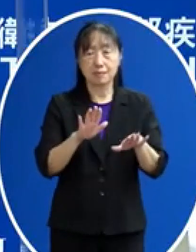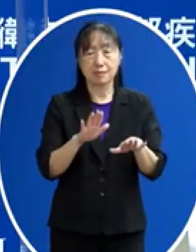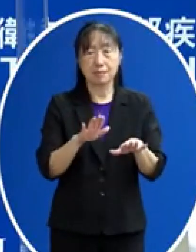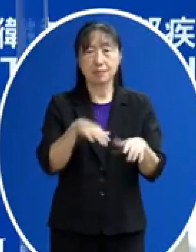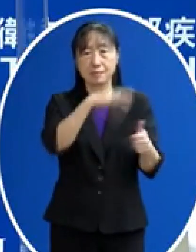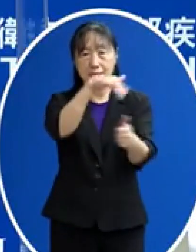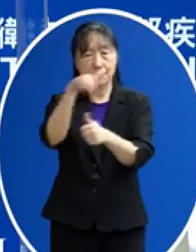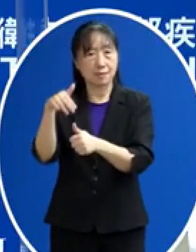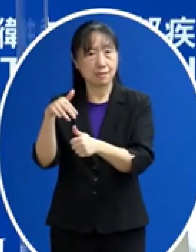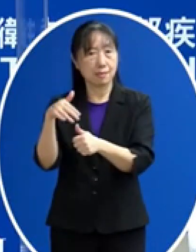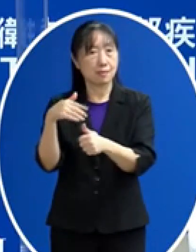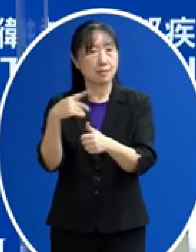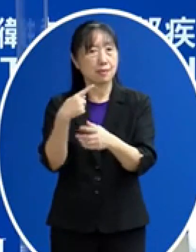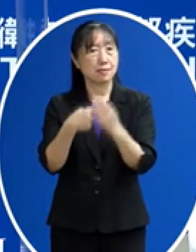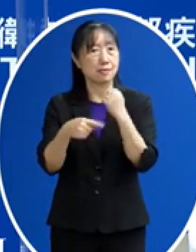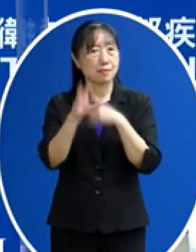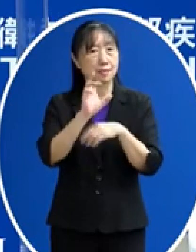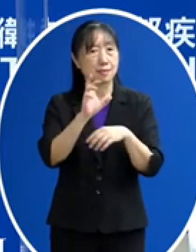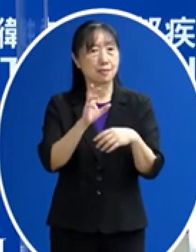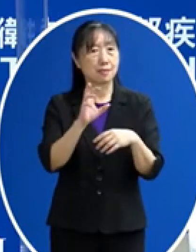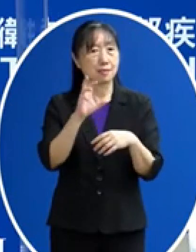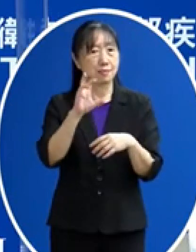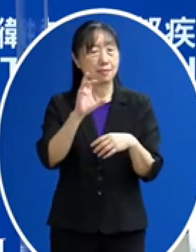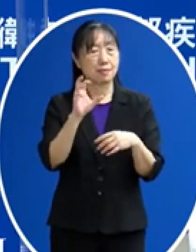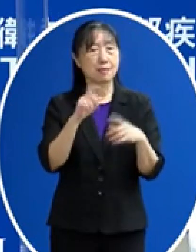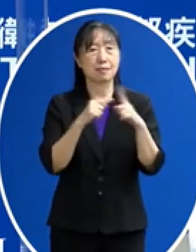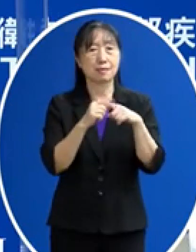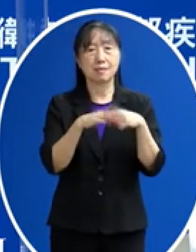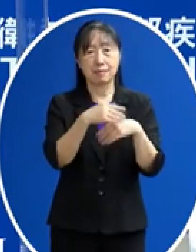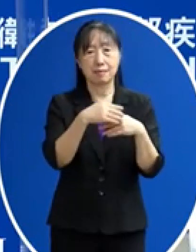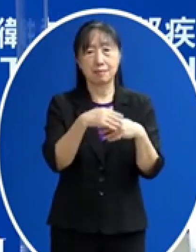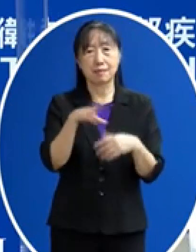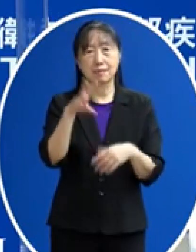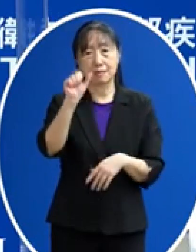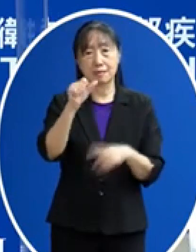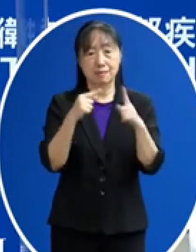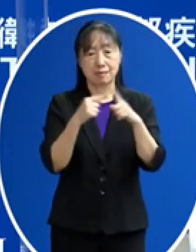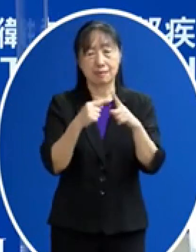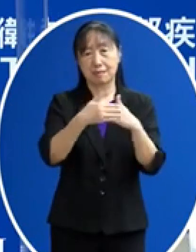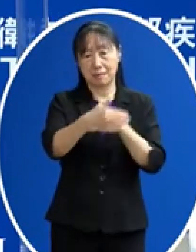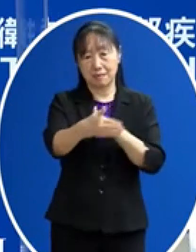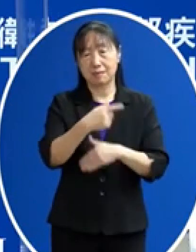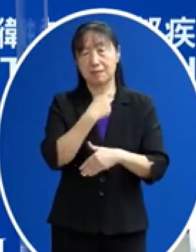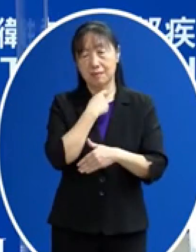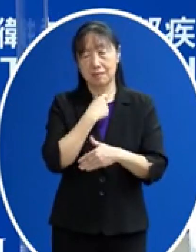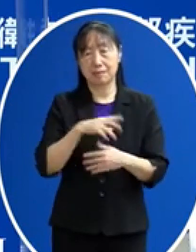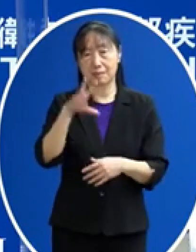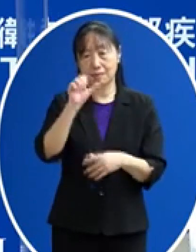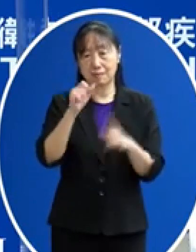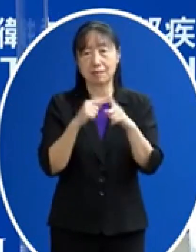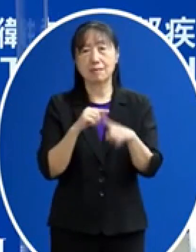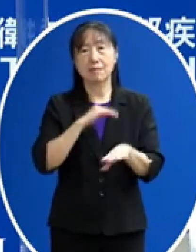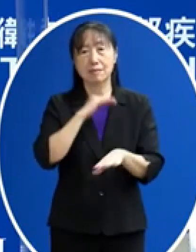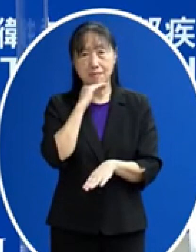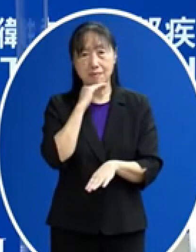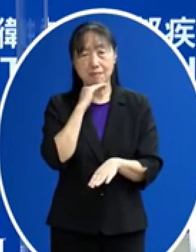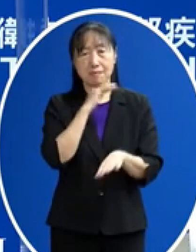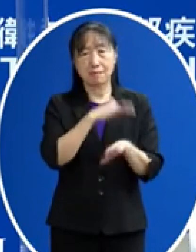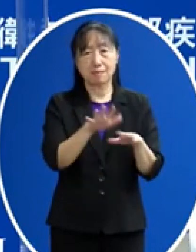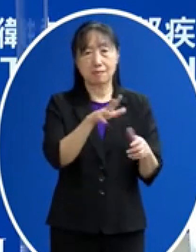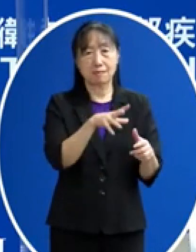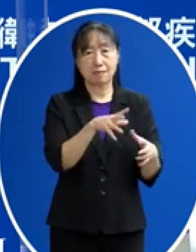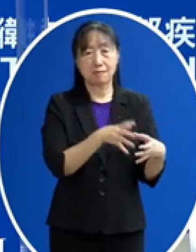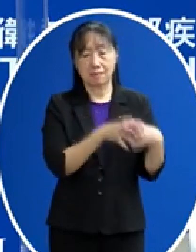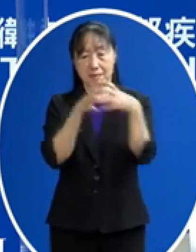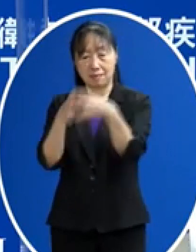列了85要隔离的有85名，有85名。那85名等一下都全部会送到